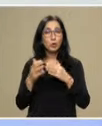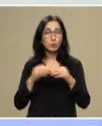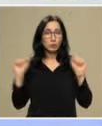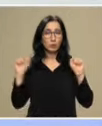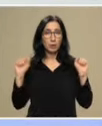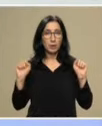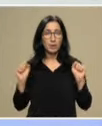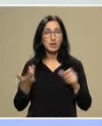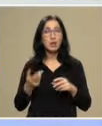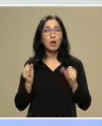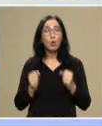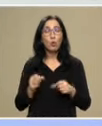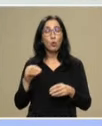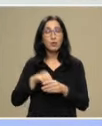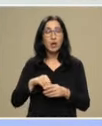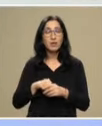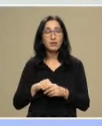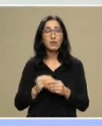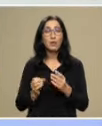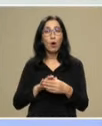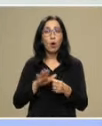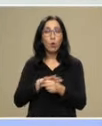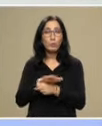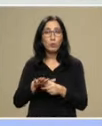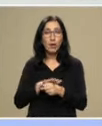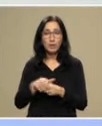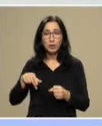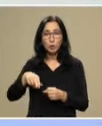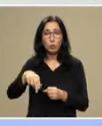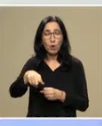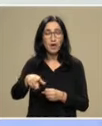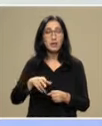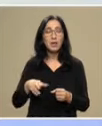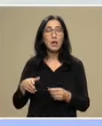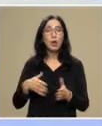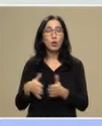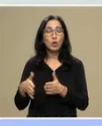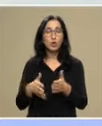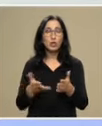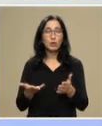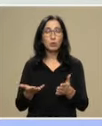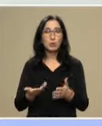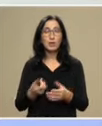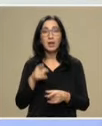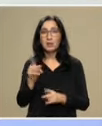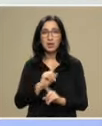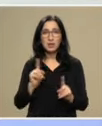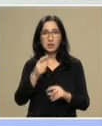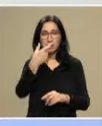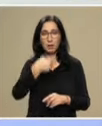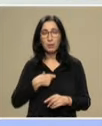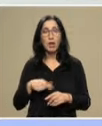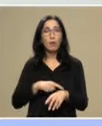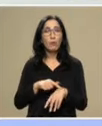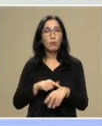геодезия в Русе участват в обновяването на тротуарите и уличната мрежа, което е част от обучението им. Те не са сами по време